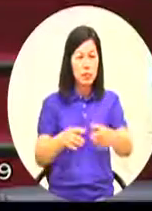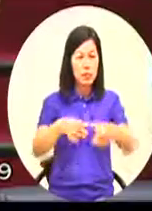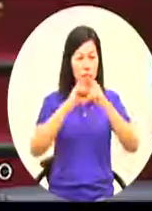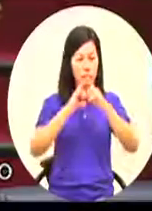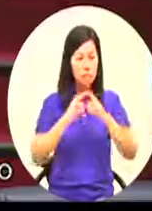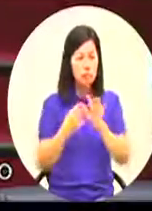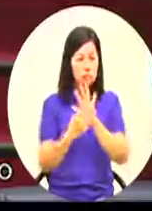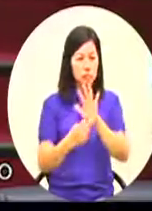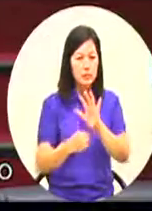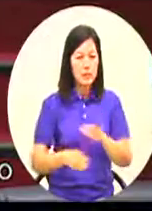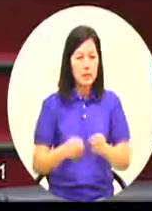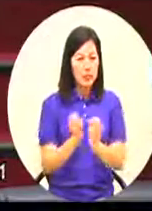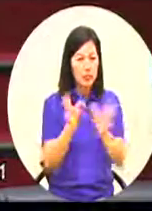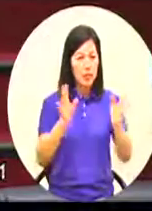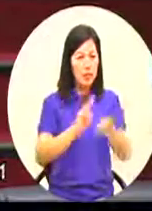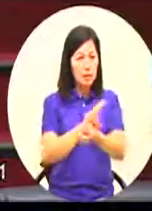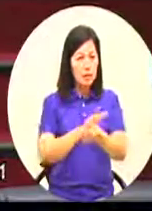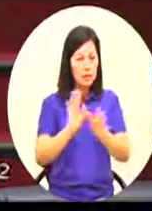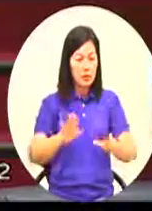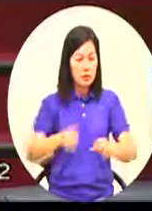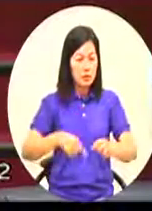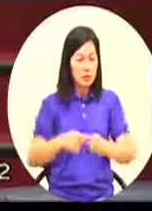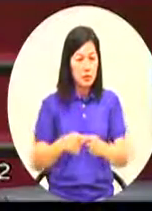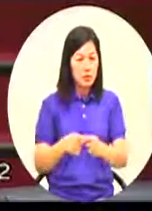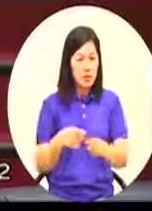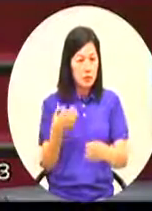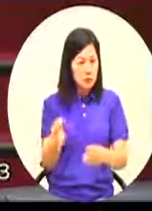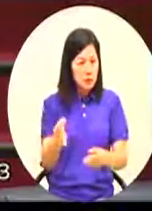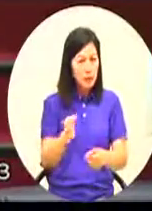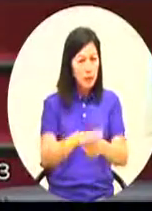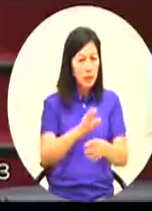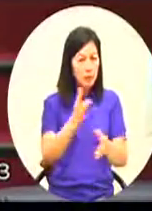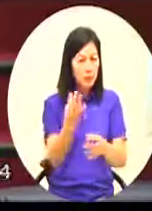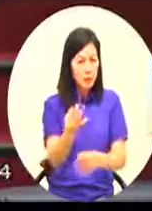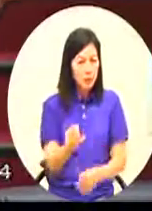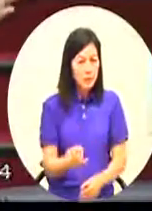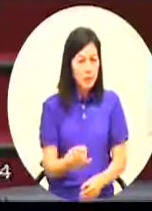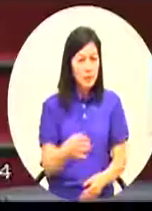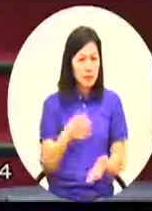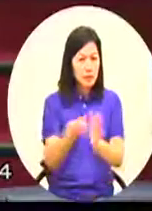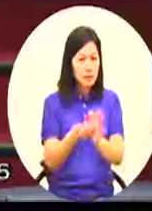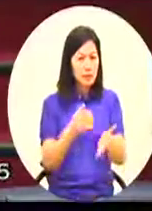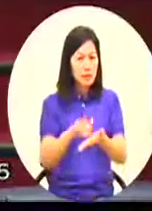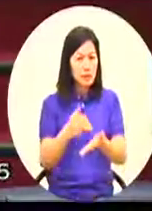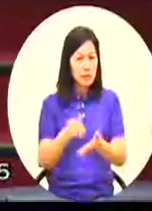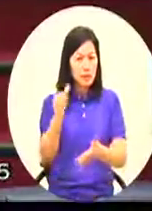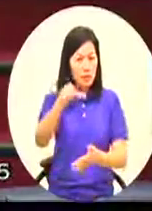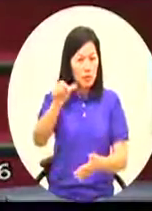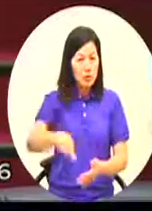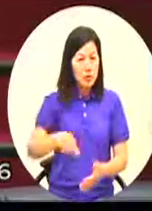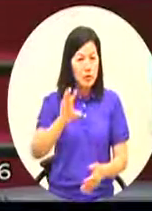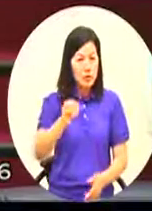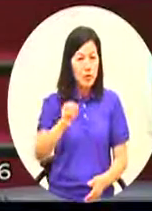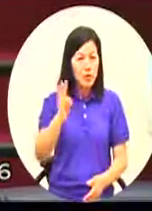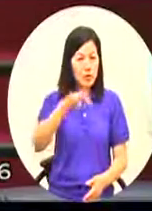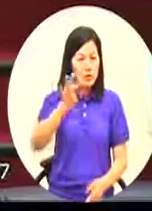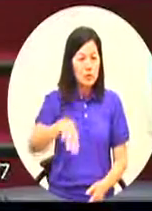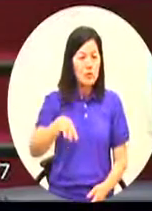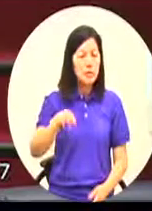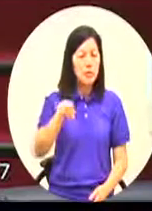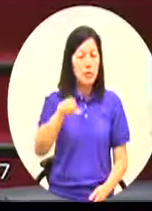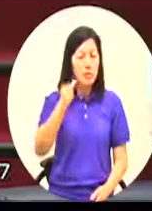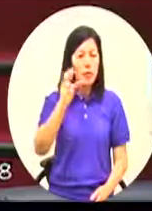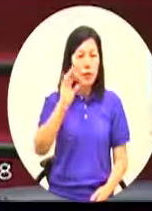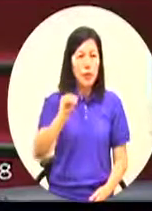是茂林，你今年有多少的经费，我们就用这个预算的这个5000万的这个经4500万，